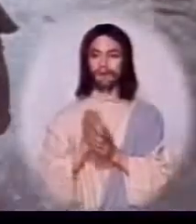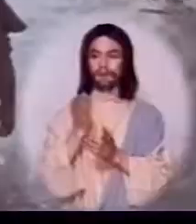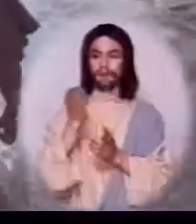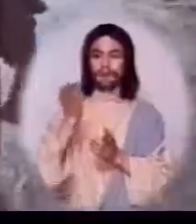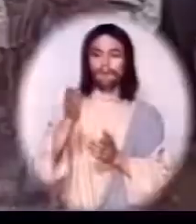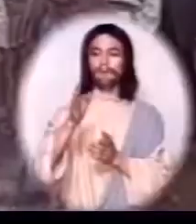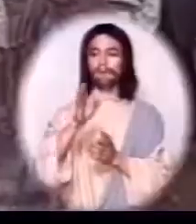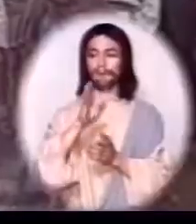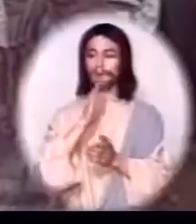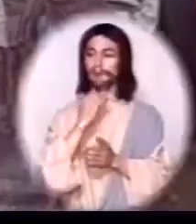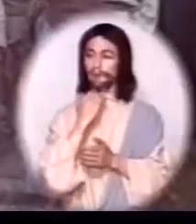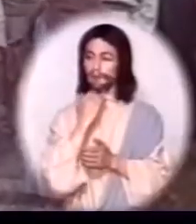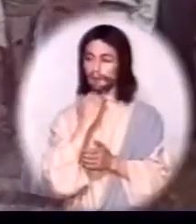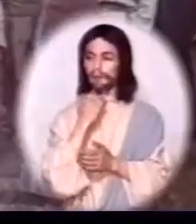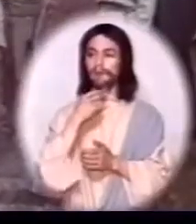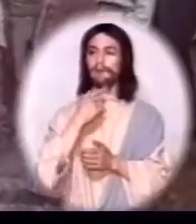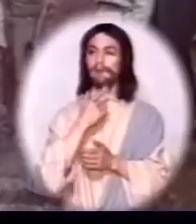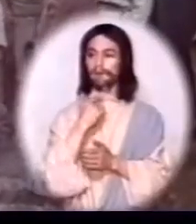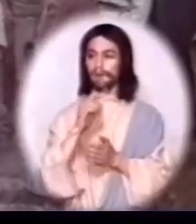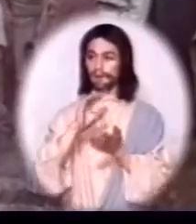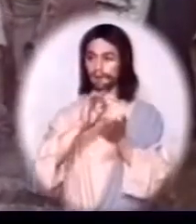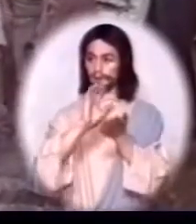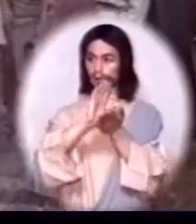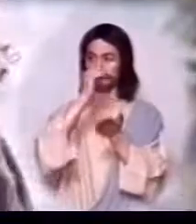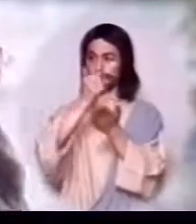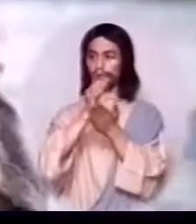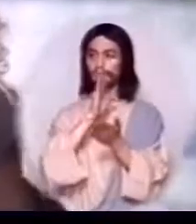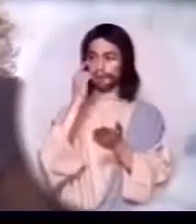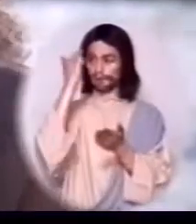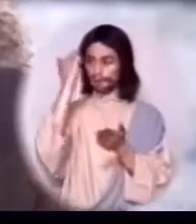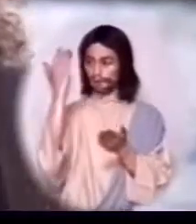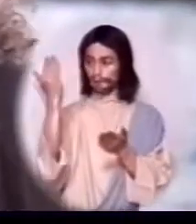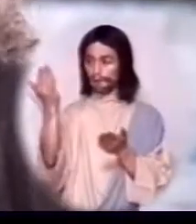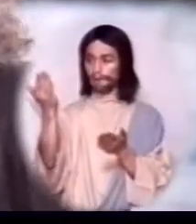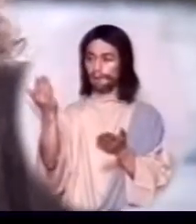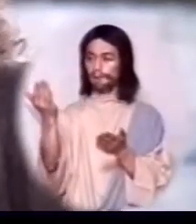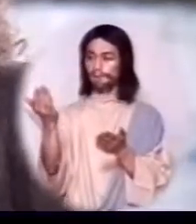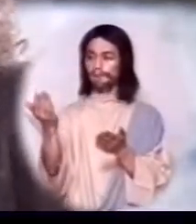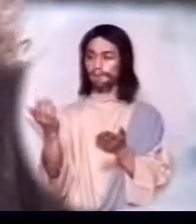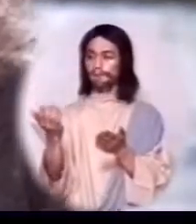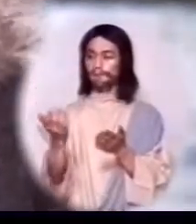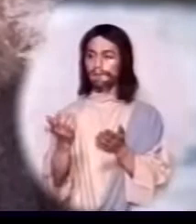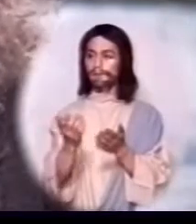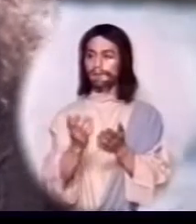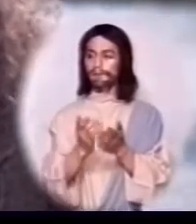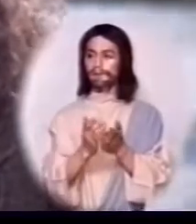당신이 바로 기다리던 그리스도요?